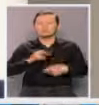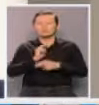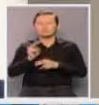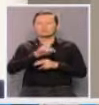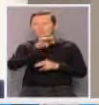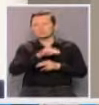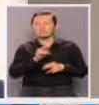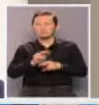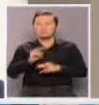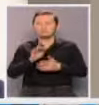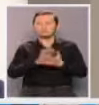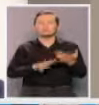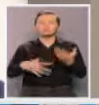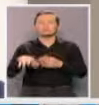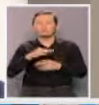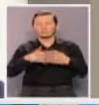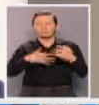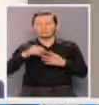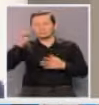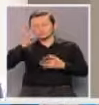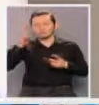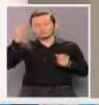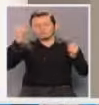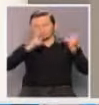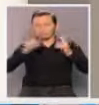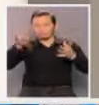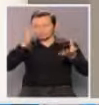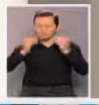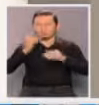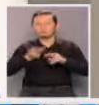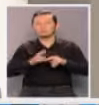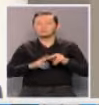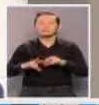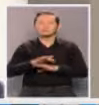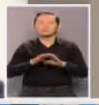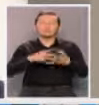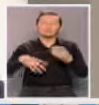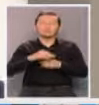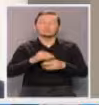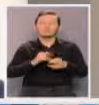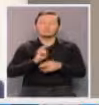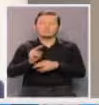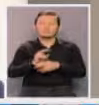үйретіп, осы мамандар енді осы технологияны біліп, одан кейін біздің халықтың алдын